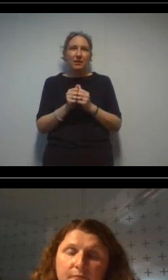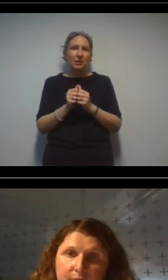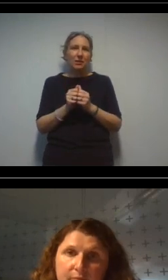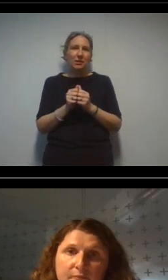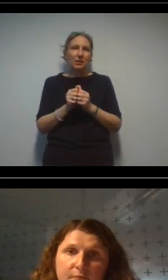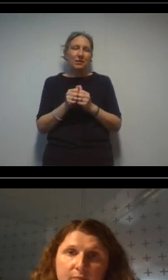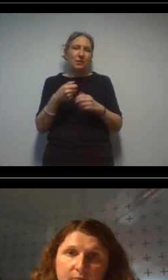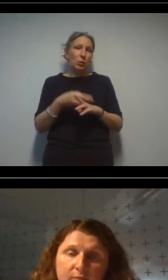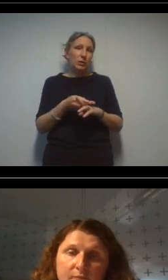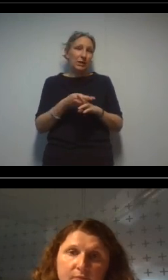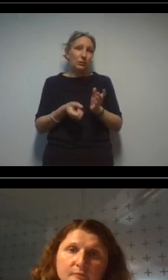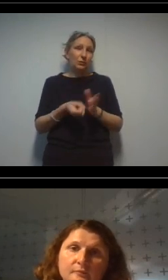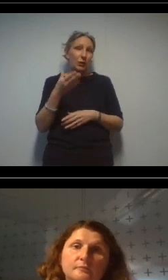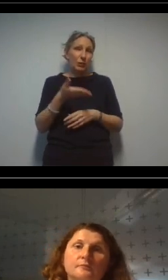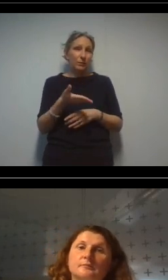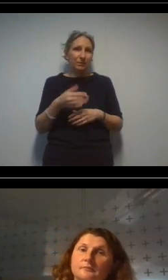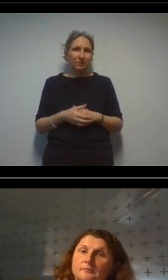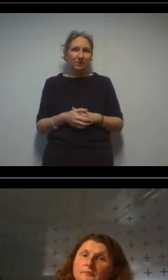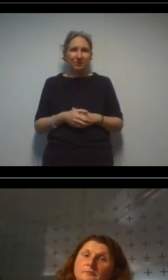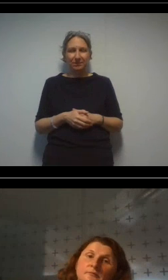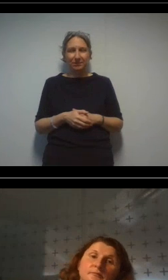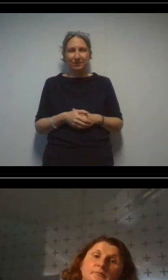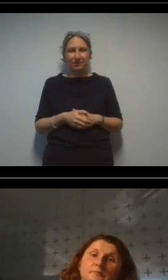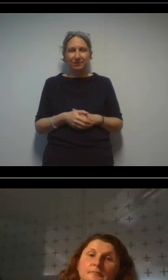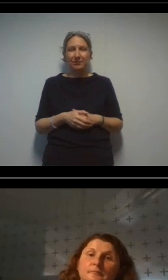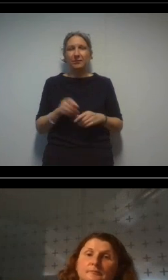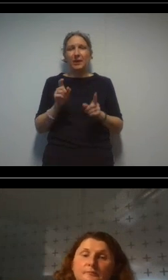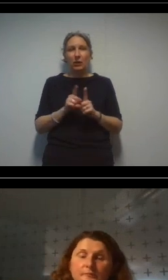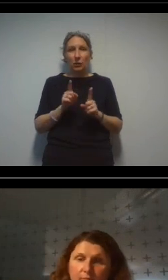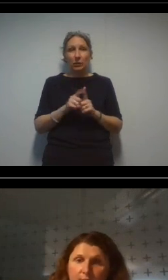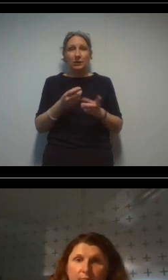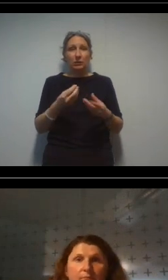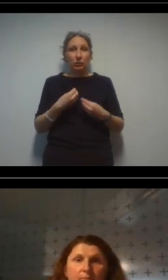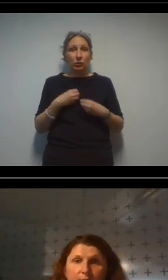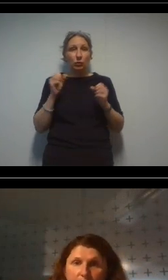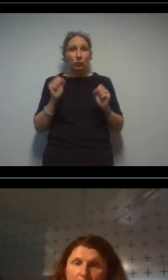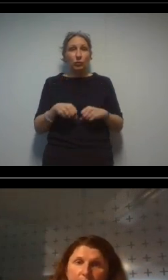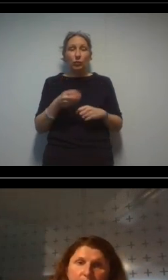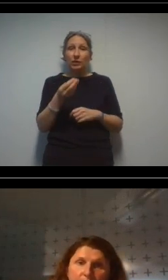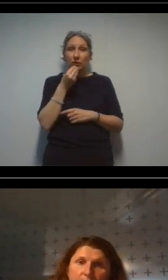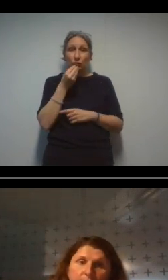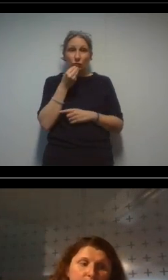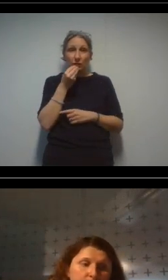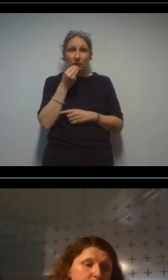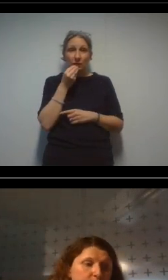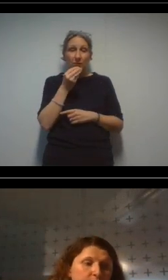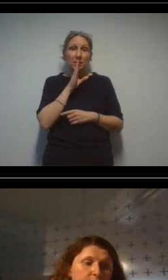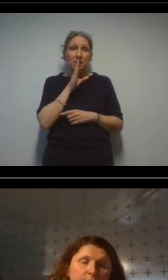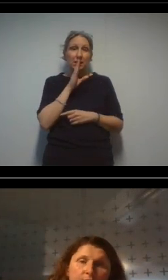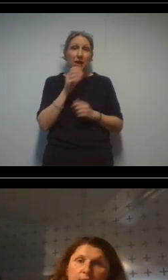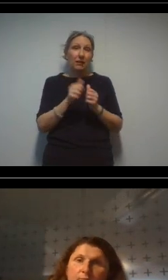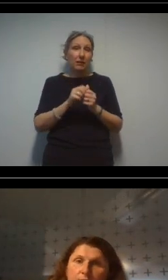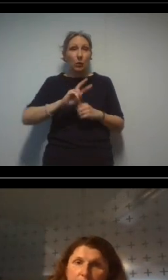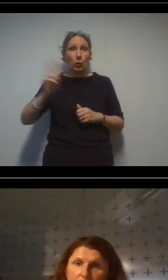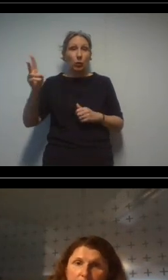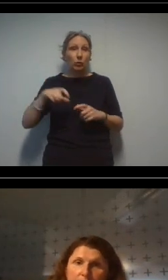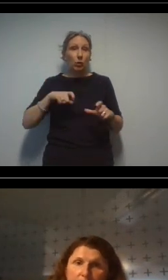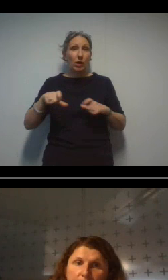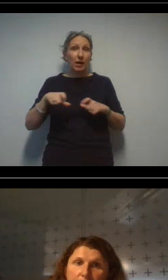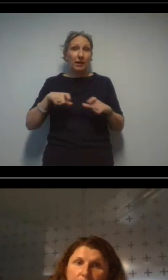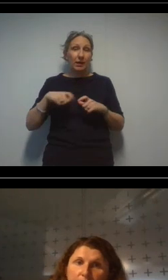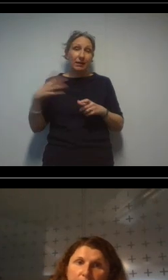ces outils-là. Ça nous a permis aussi de faire un déjeuner avec d'autres collaborateurs pour qu'ils puissent venir